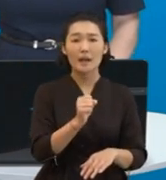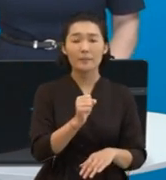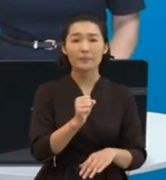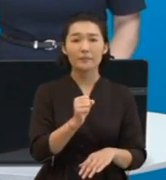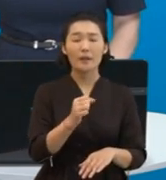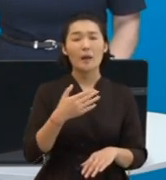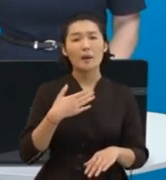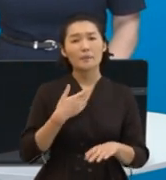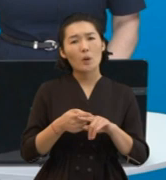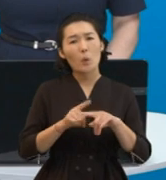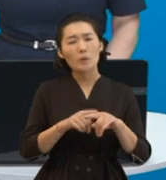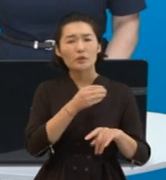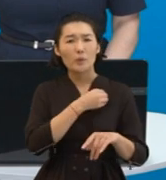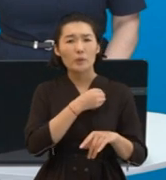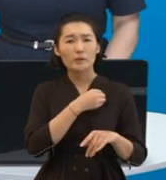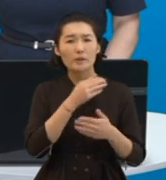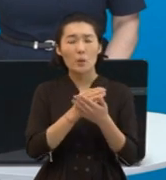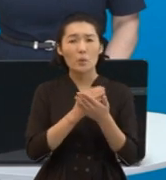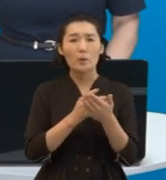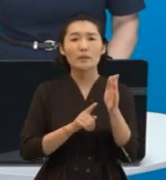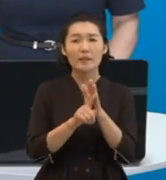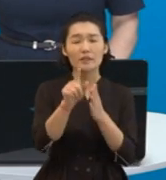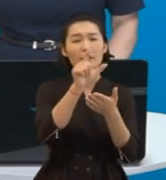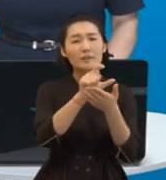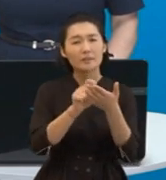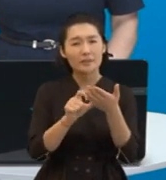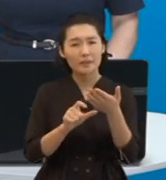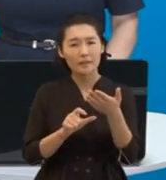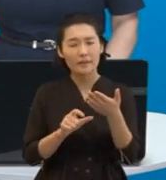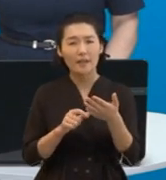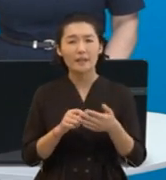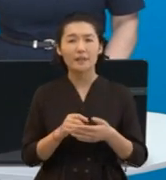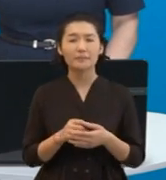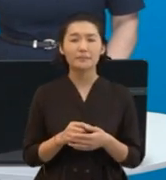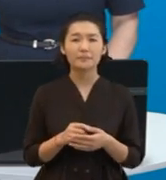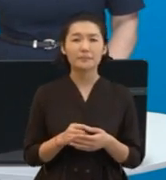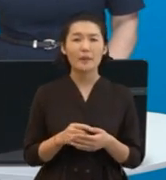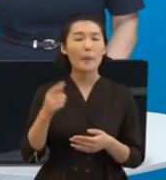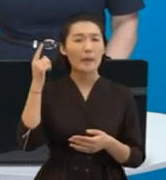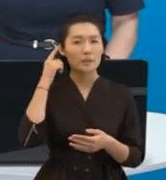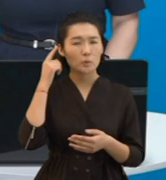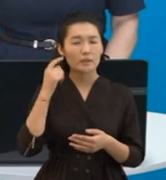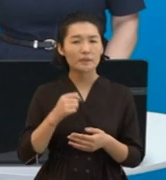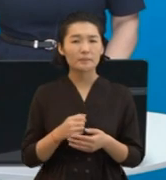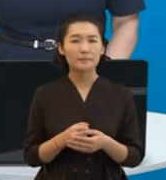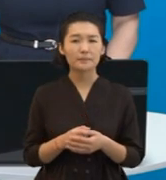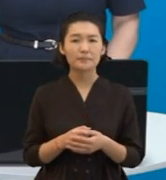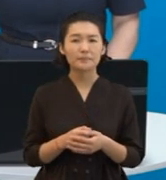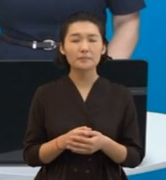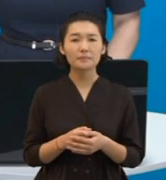хочется урок начать прекрасного стихотворения николая красильникова послушайте его